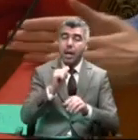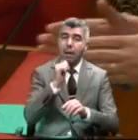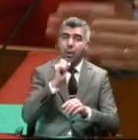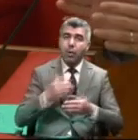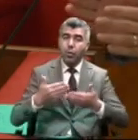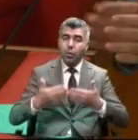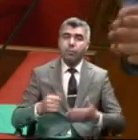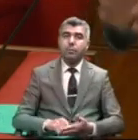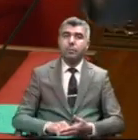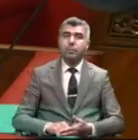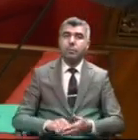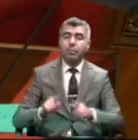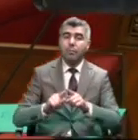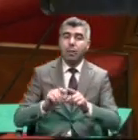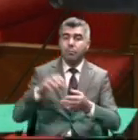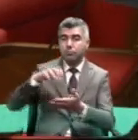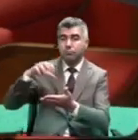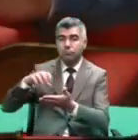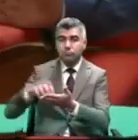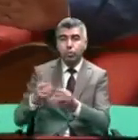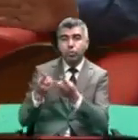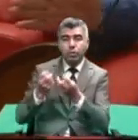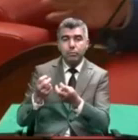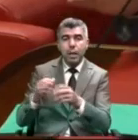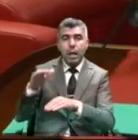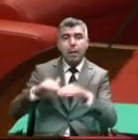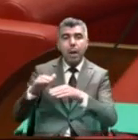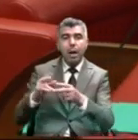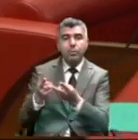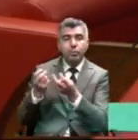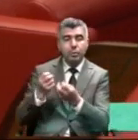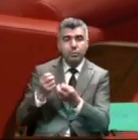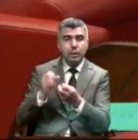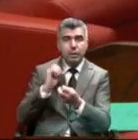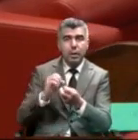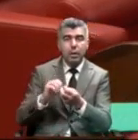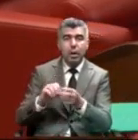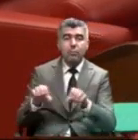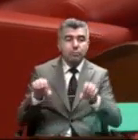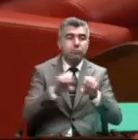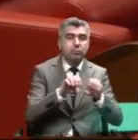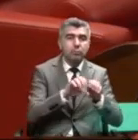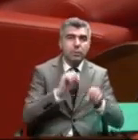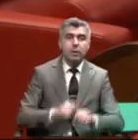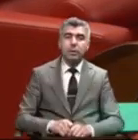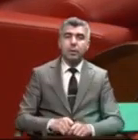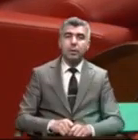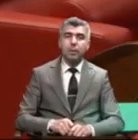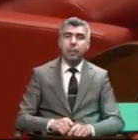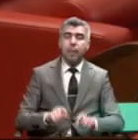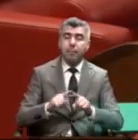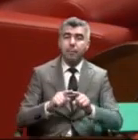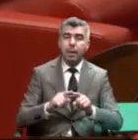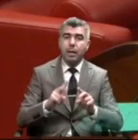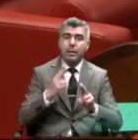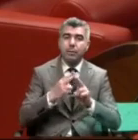خاصك تدير فيها المناطق انت تحليه الماء كلها وتدير فيها النقل بين الاحواض النقل اللي بين الاحواض اللي غادي